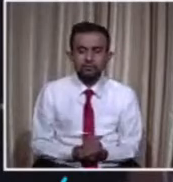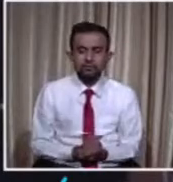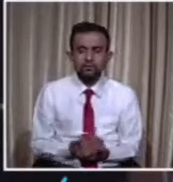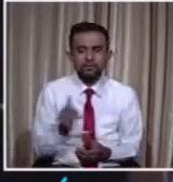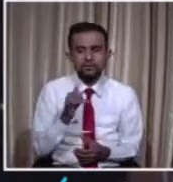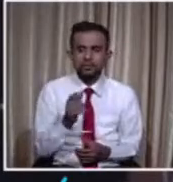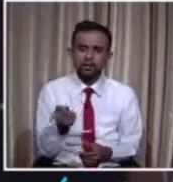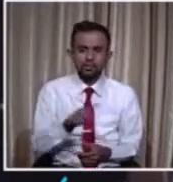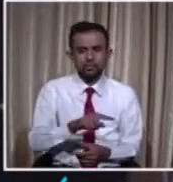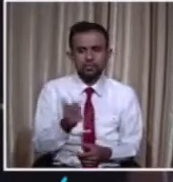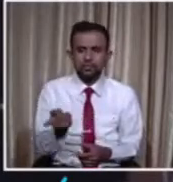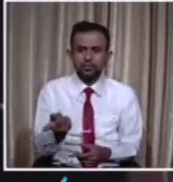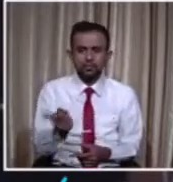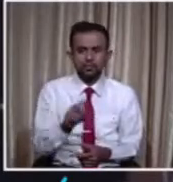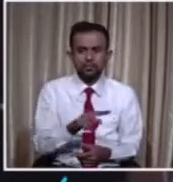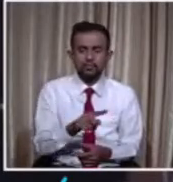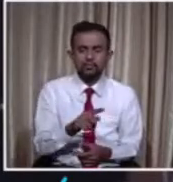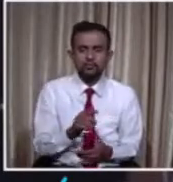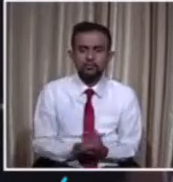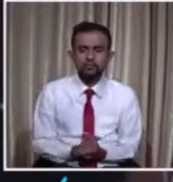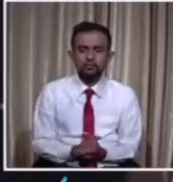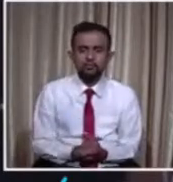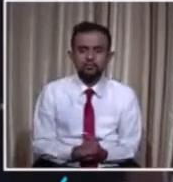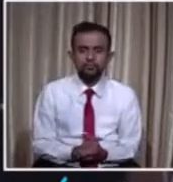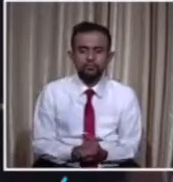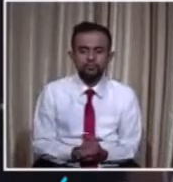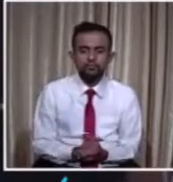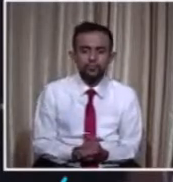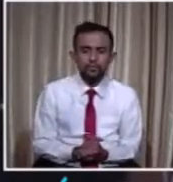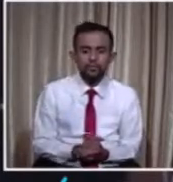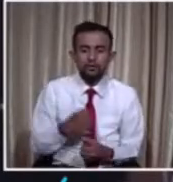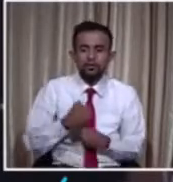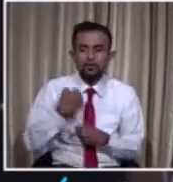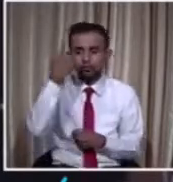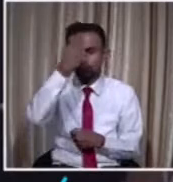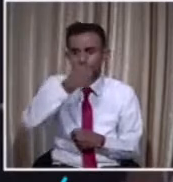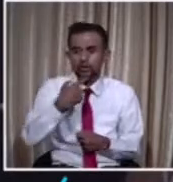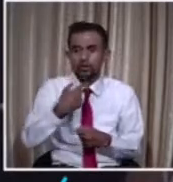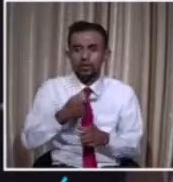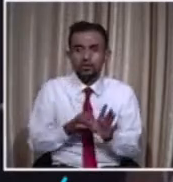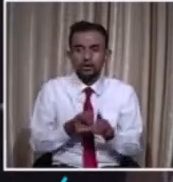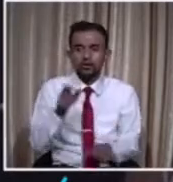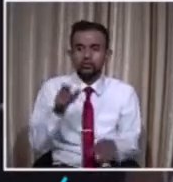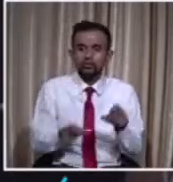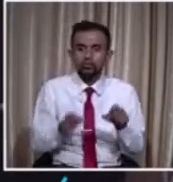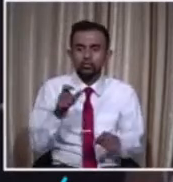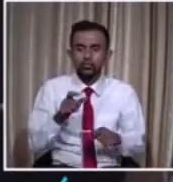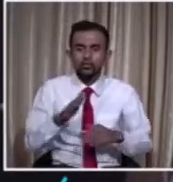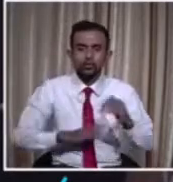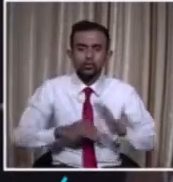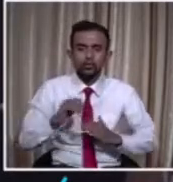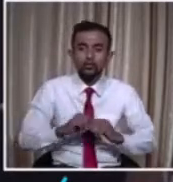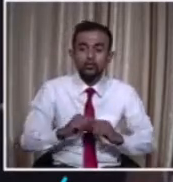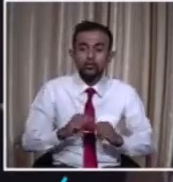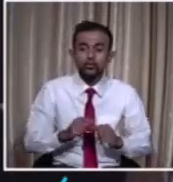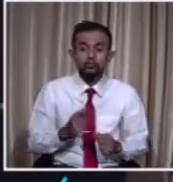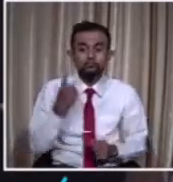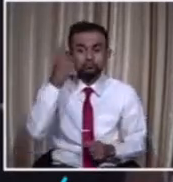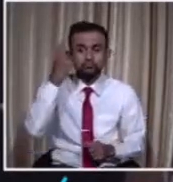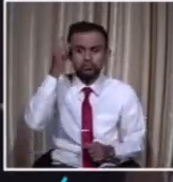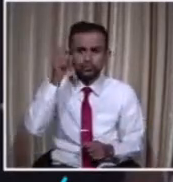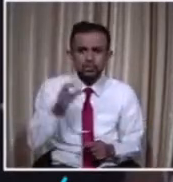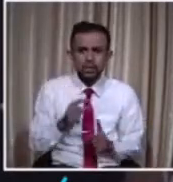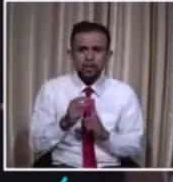de pattenmat wenawa. Itin me me dan golf face pitta inna taruna taruniyo. Vruttiya vedi ugattu hitanawa